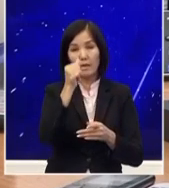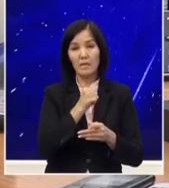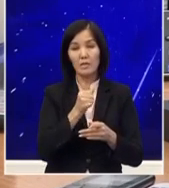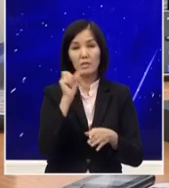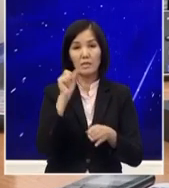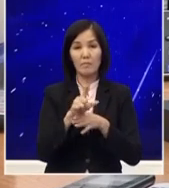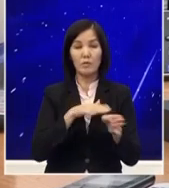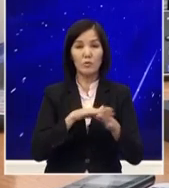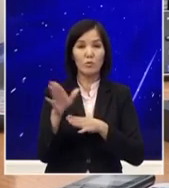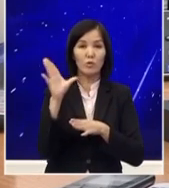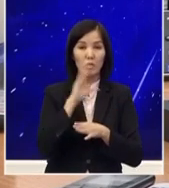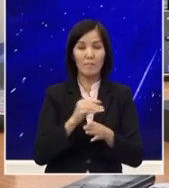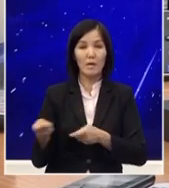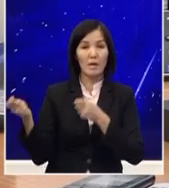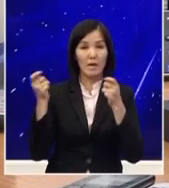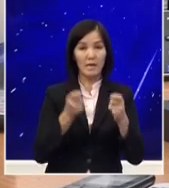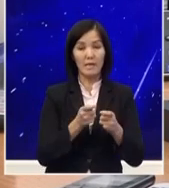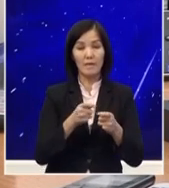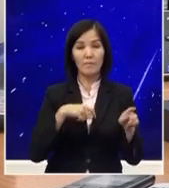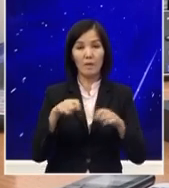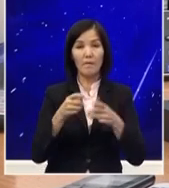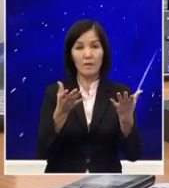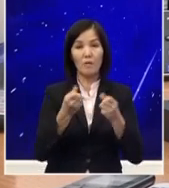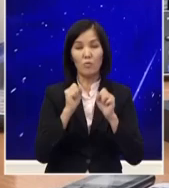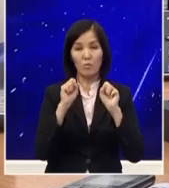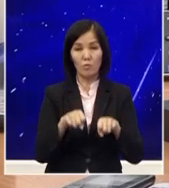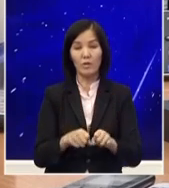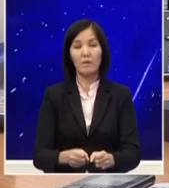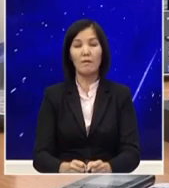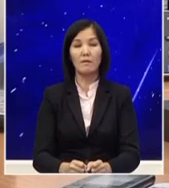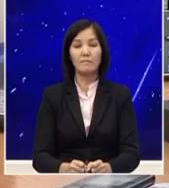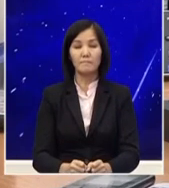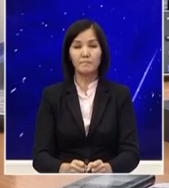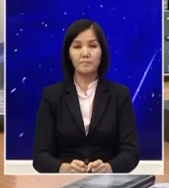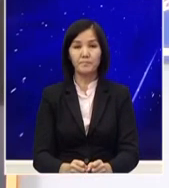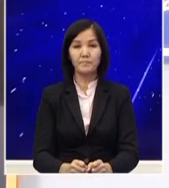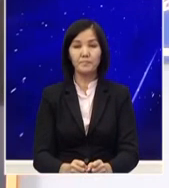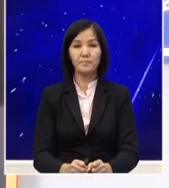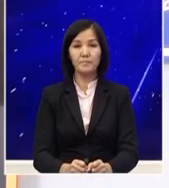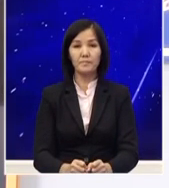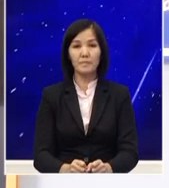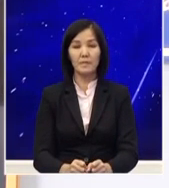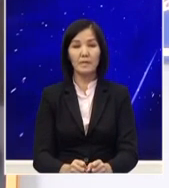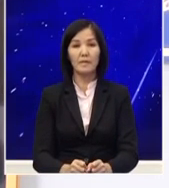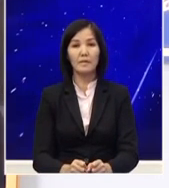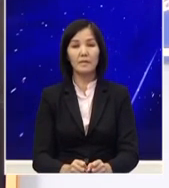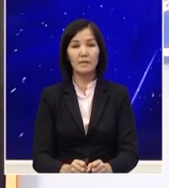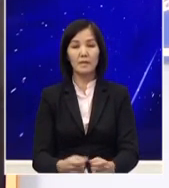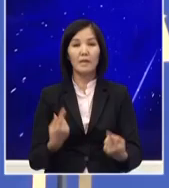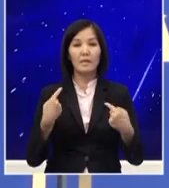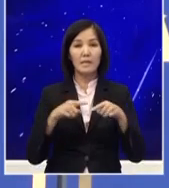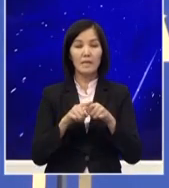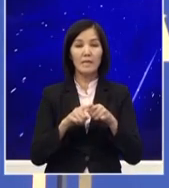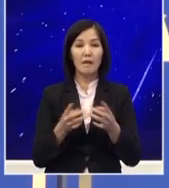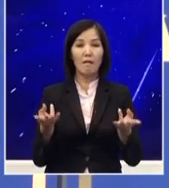ішінде өзінің ұсыныс берген тауарын алып, ары қарай қолданып жатыр. Техникалық оңалту құралдарының